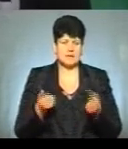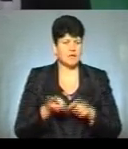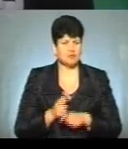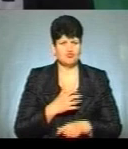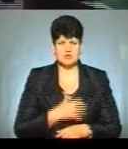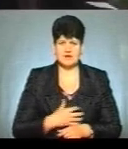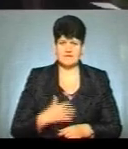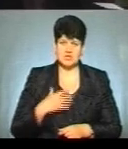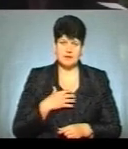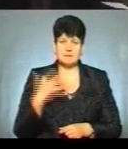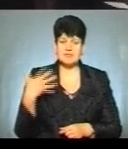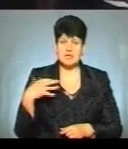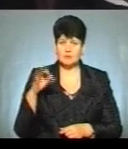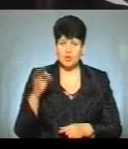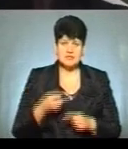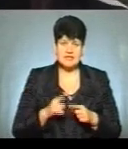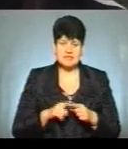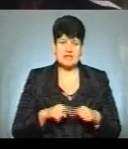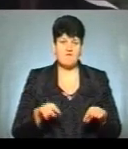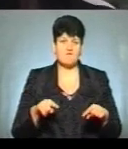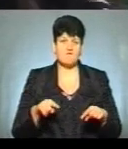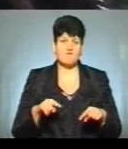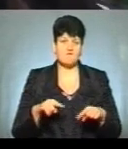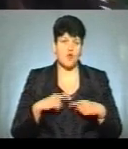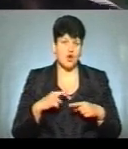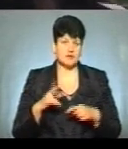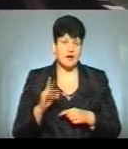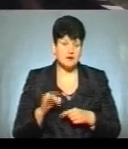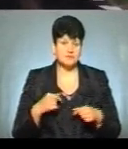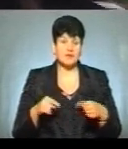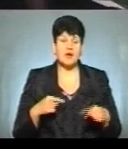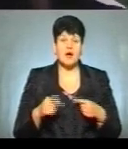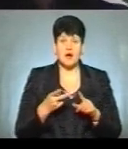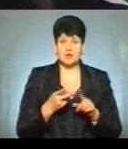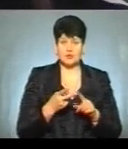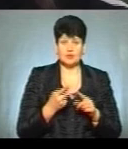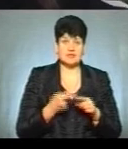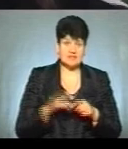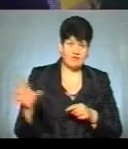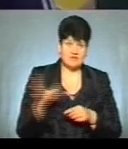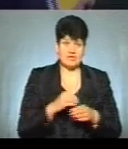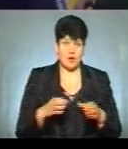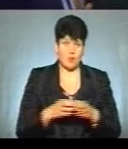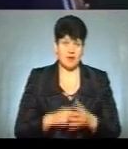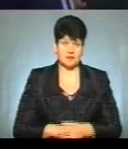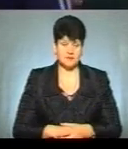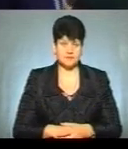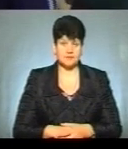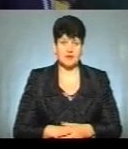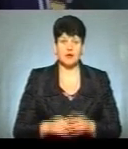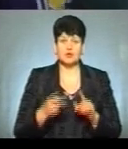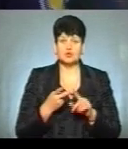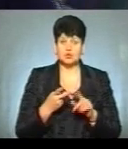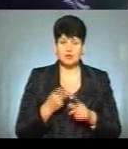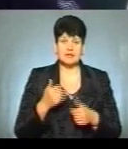підтримка дуже важлива. 50% – це воротар, а так другі 50% – це вся команда. Другий